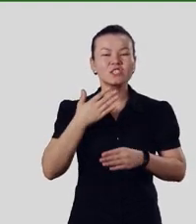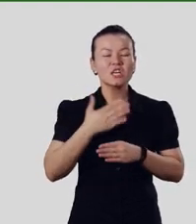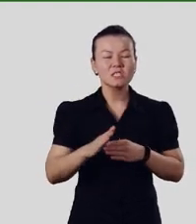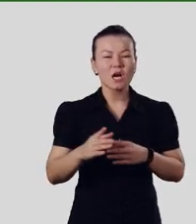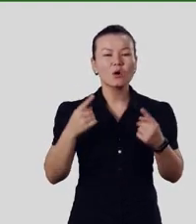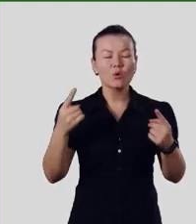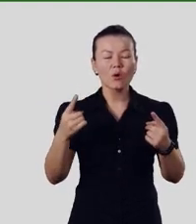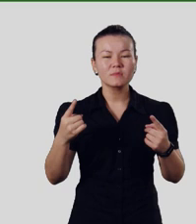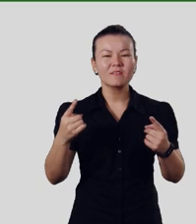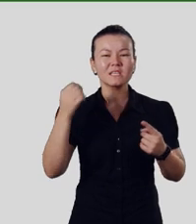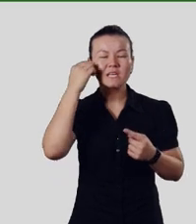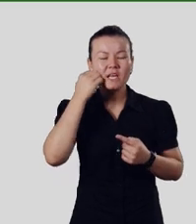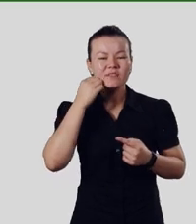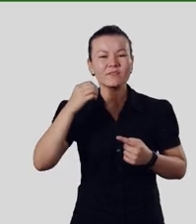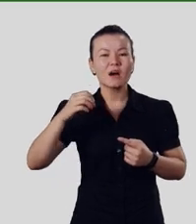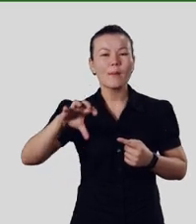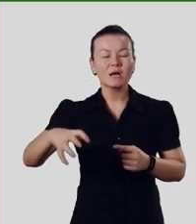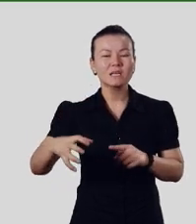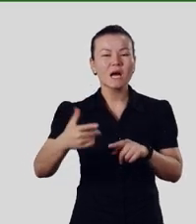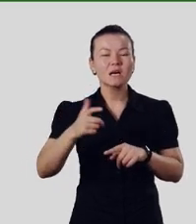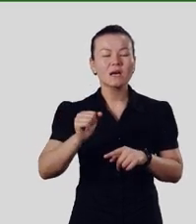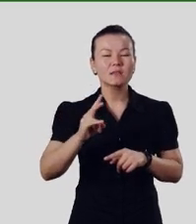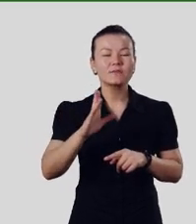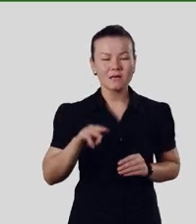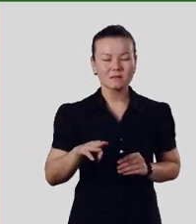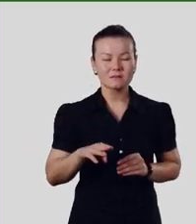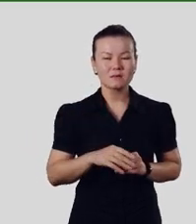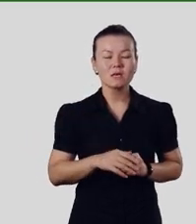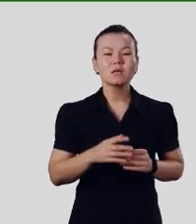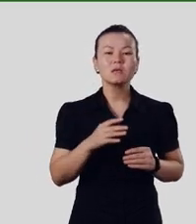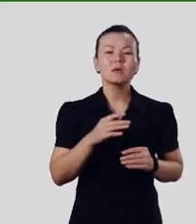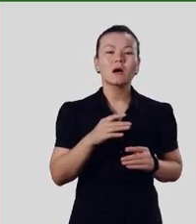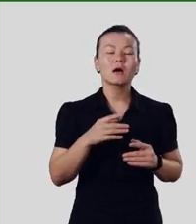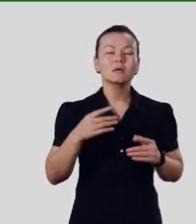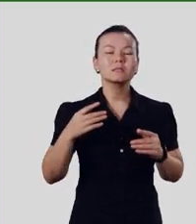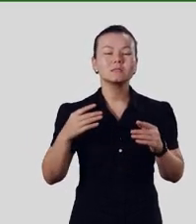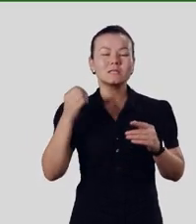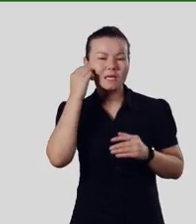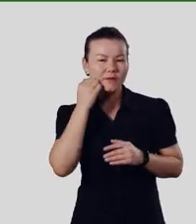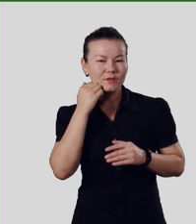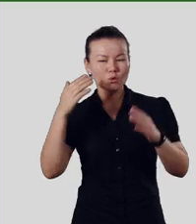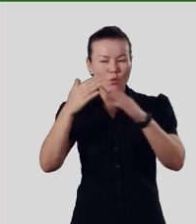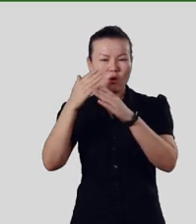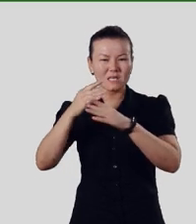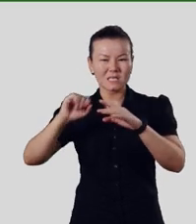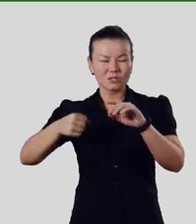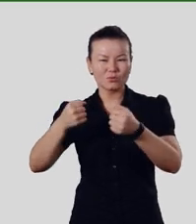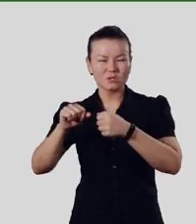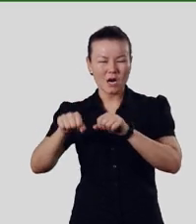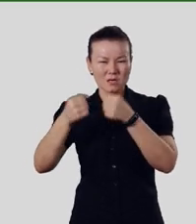огромного древнего материка Гондваны. Древние горы разрушались,